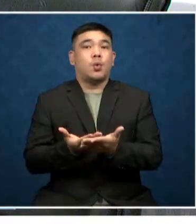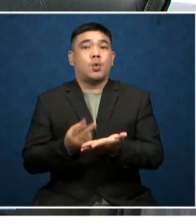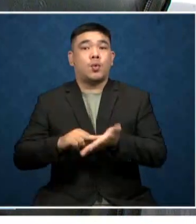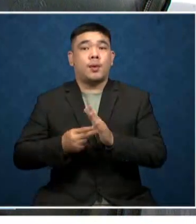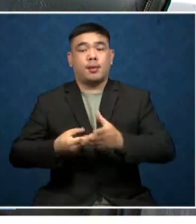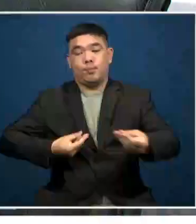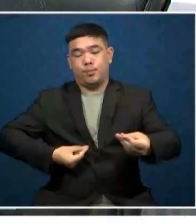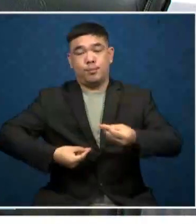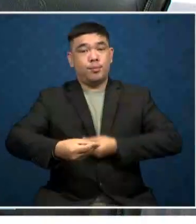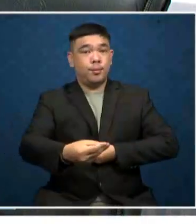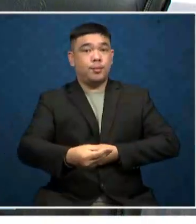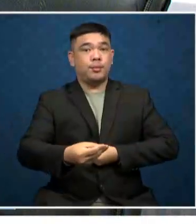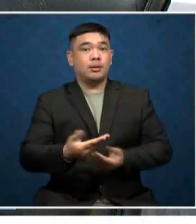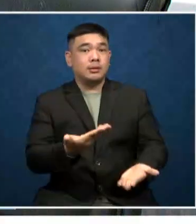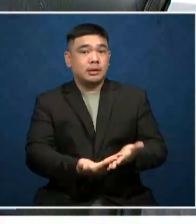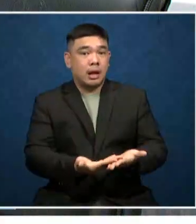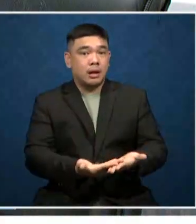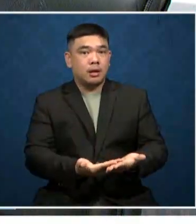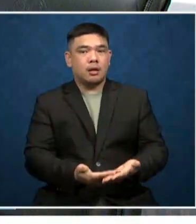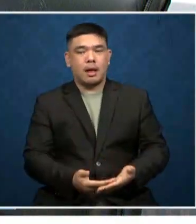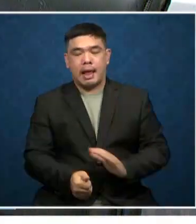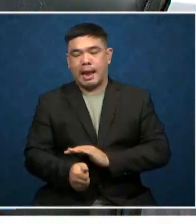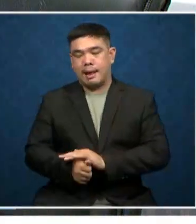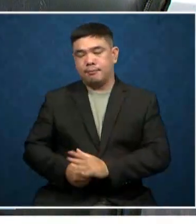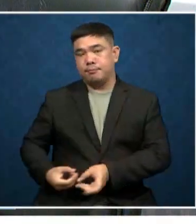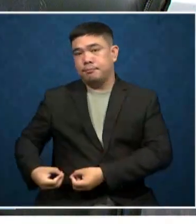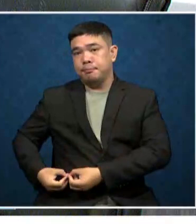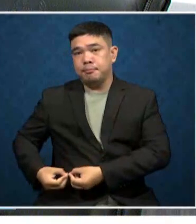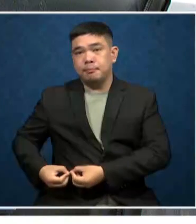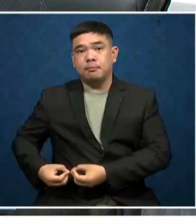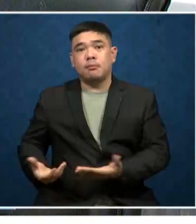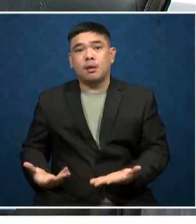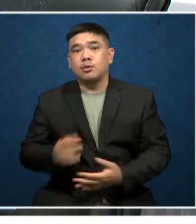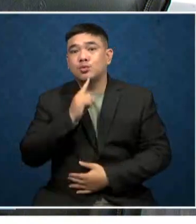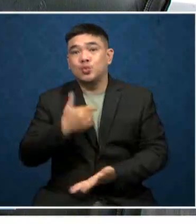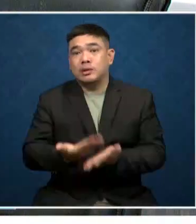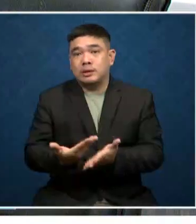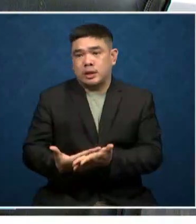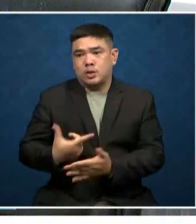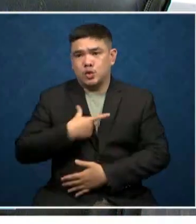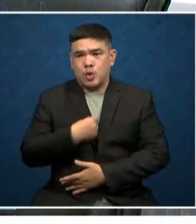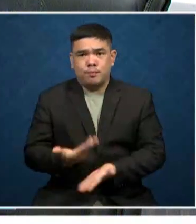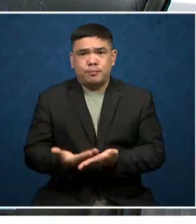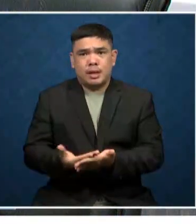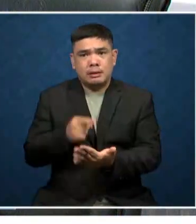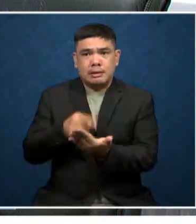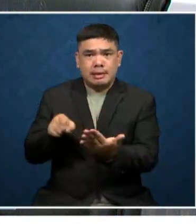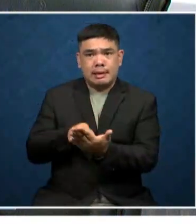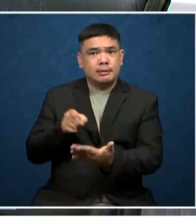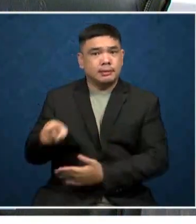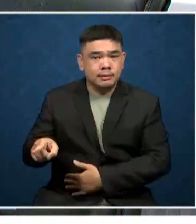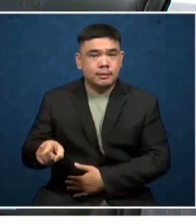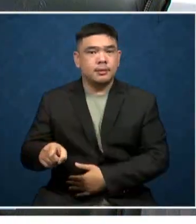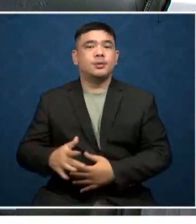เนี่ยก็มีวิธีหลบหลีกอย่างไรนะครับที่จะทำให้เขาชอบในด้านที่จะพูดถึงเรื่อง